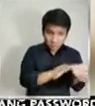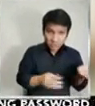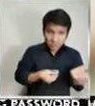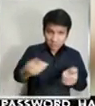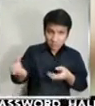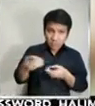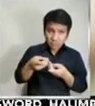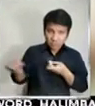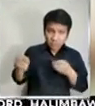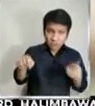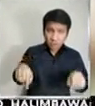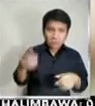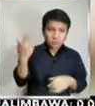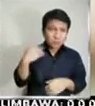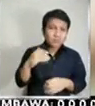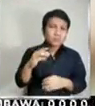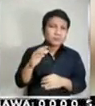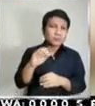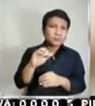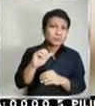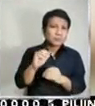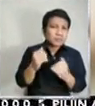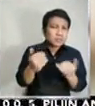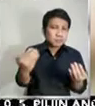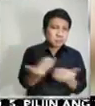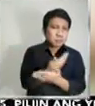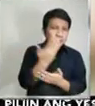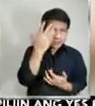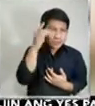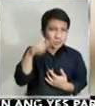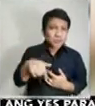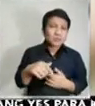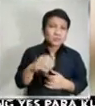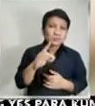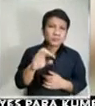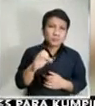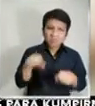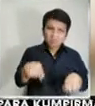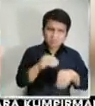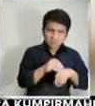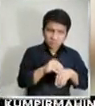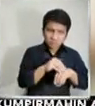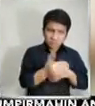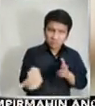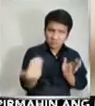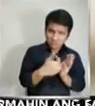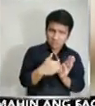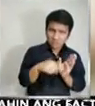bagong sakit ng COVID-19 at wala pang patunay kung maaari bang ma-reinfect ang isang tao.